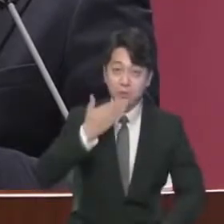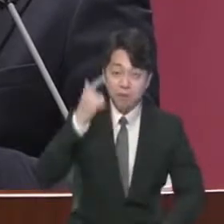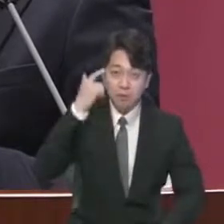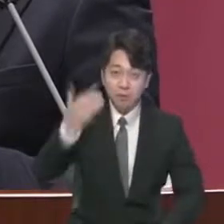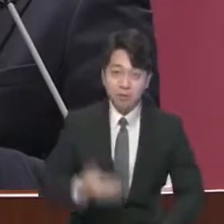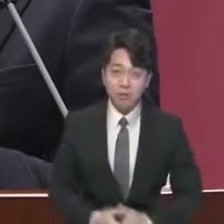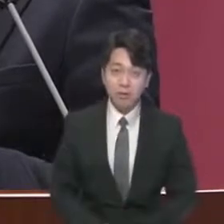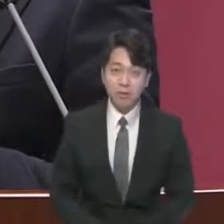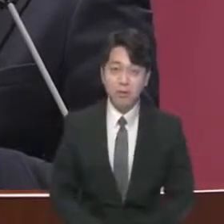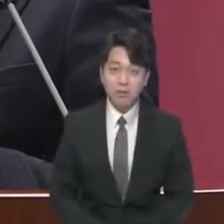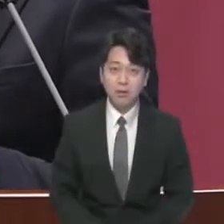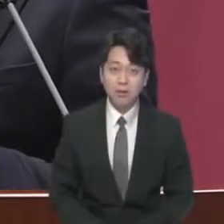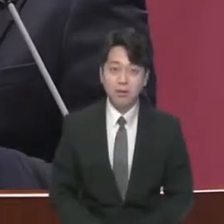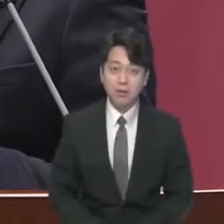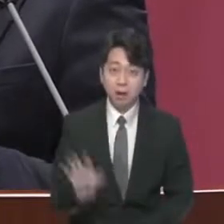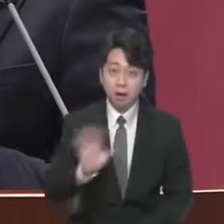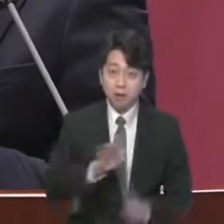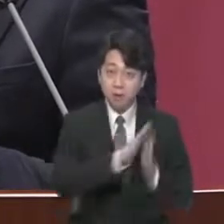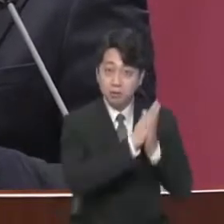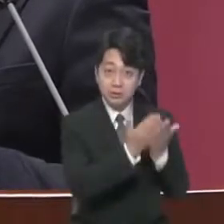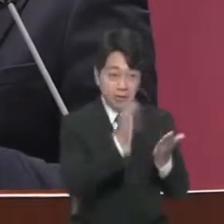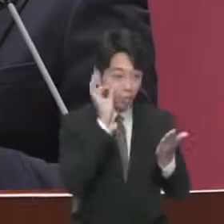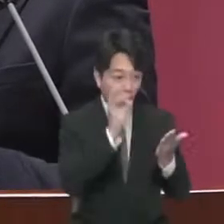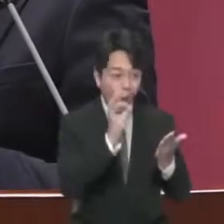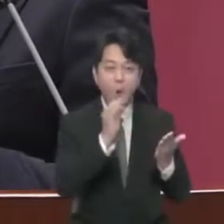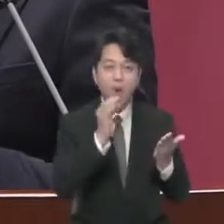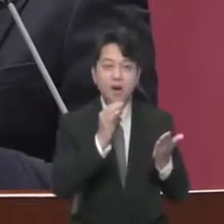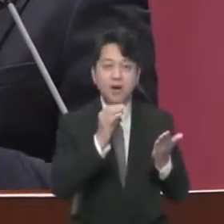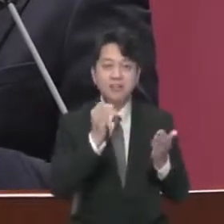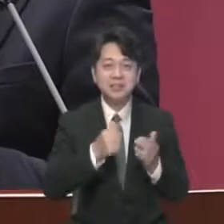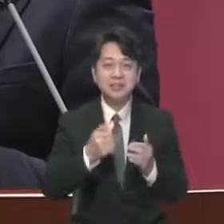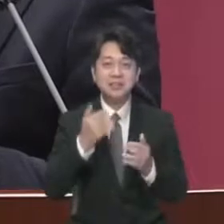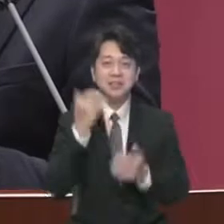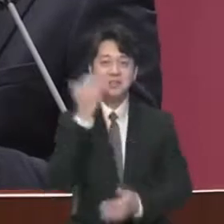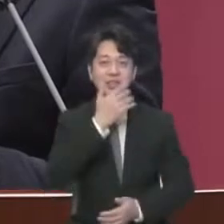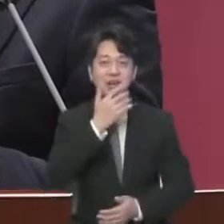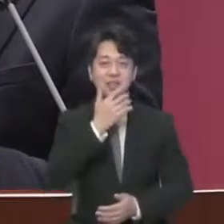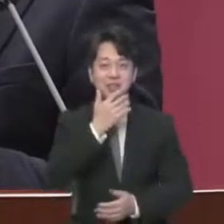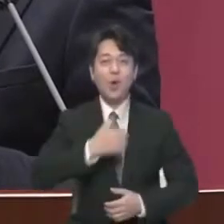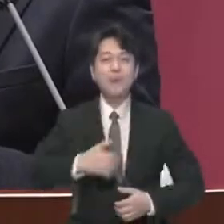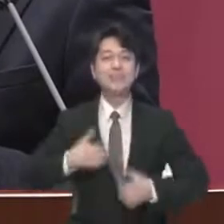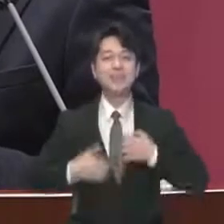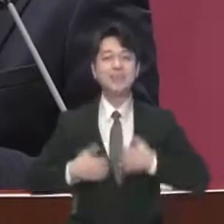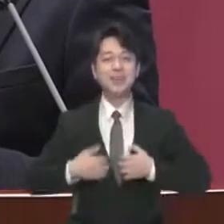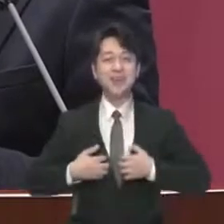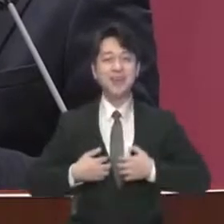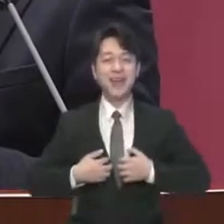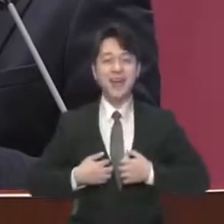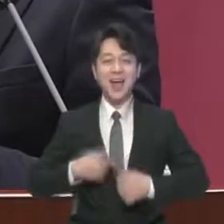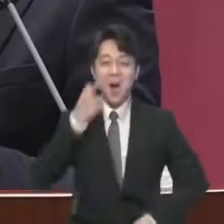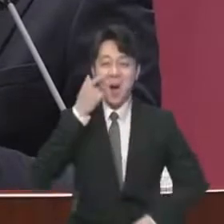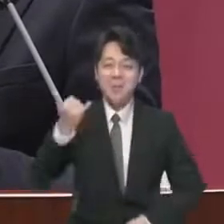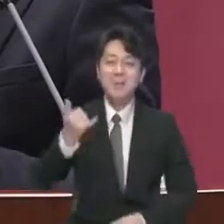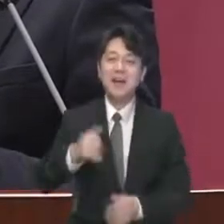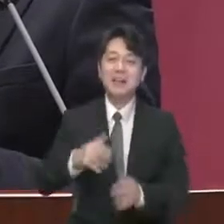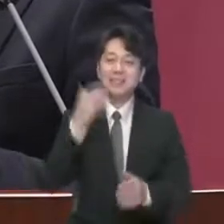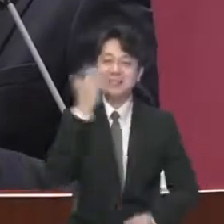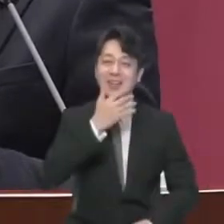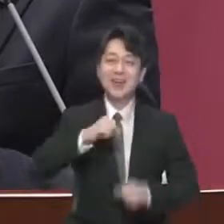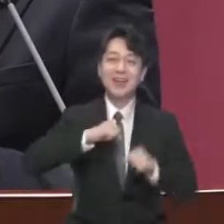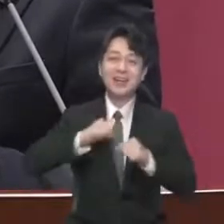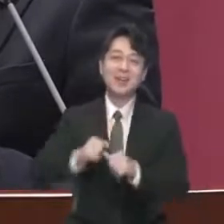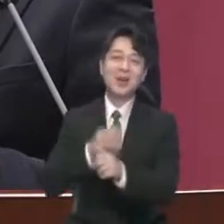아니면 이 책을 통해 성관계가 재미있는 일이라는 것을 알게 된 초등학생 자녀가 엄마와 아빠가 성관계하는 것을 보여달라고 하면 뭐 어때? 다